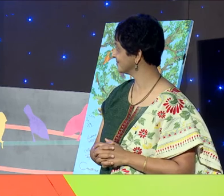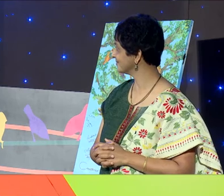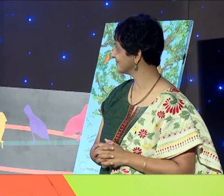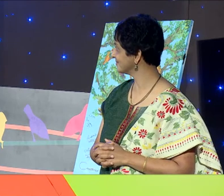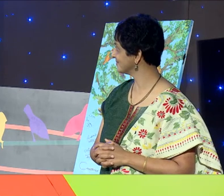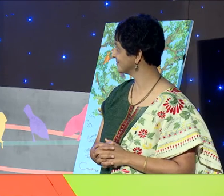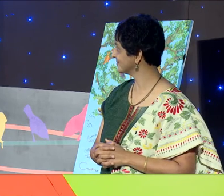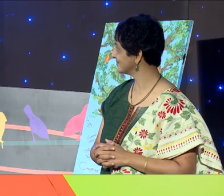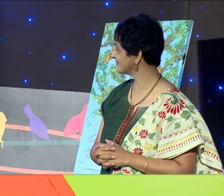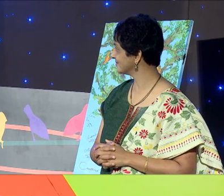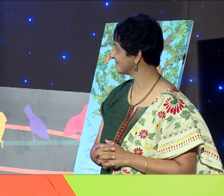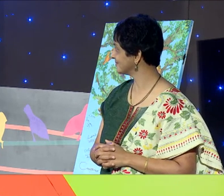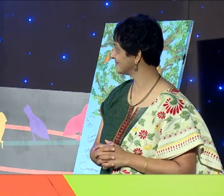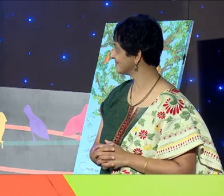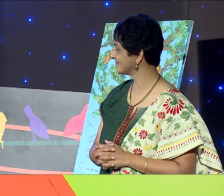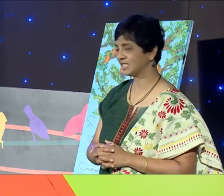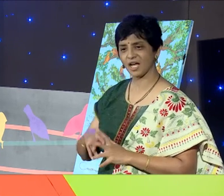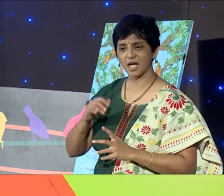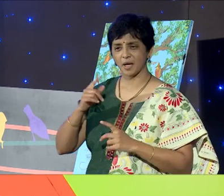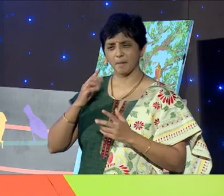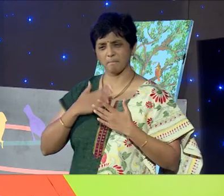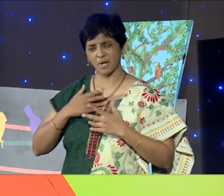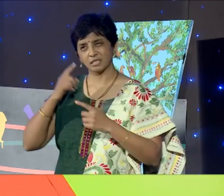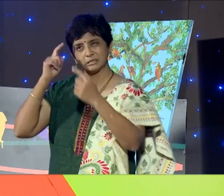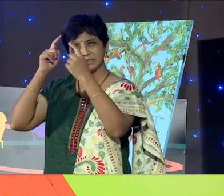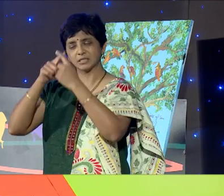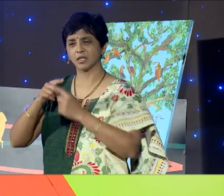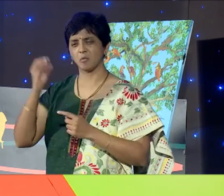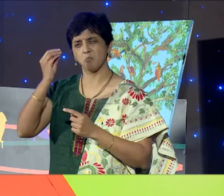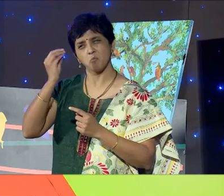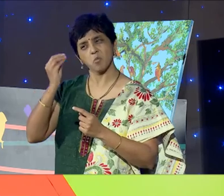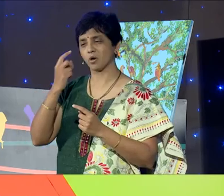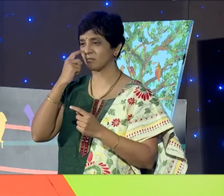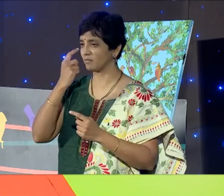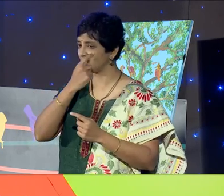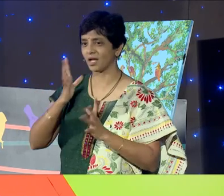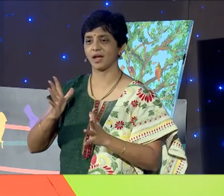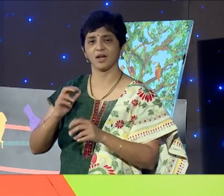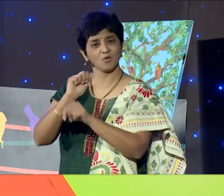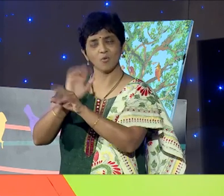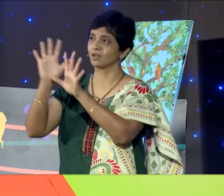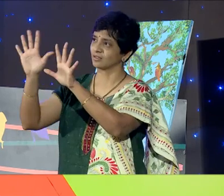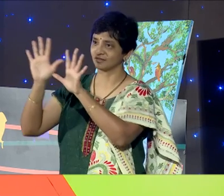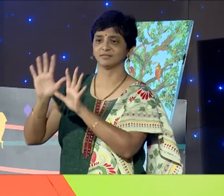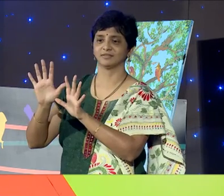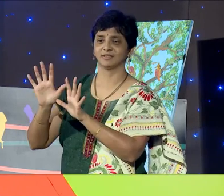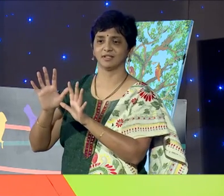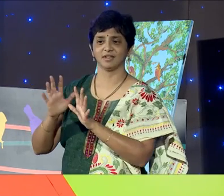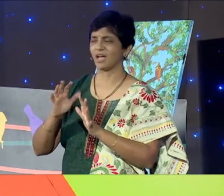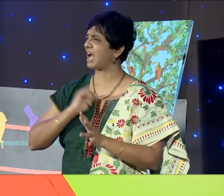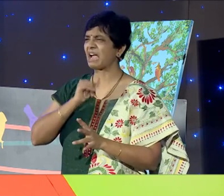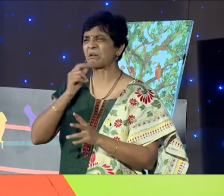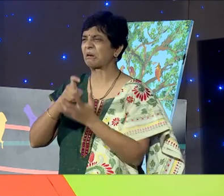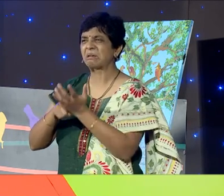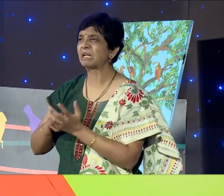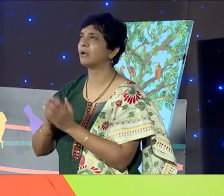विजुअल इम्पैक्ट फ्रेंड्स को उनके पैर पे खड़े रख के जाऊं, मैं समझूंगा मुझे जीते जी मोक्ष मिल गया, मुझे कोई मंदिर कोई मस्जिद में जाने की जरूरत